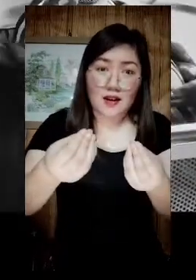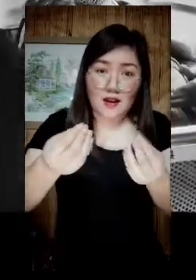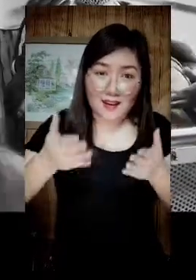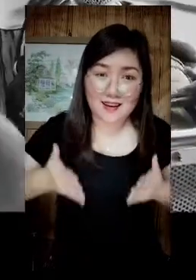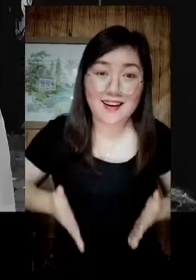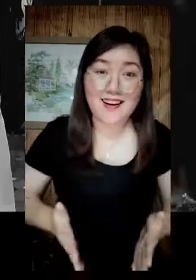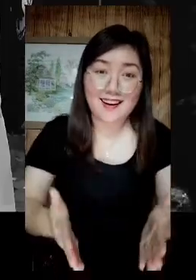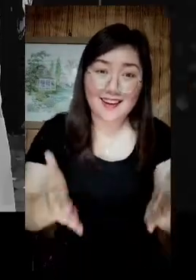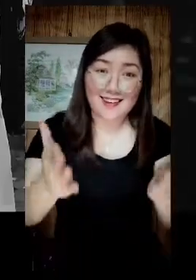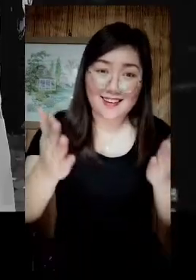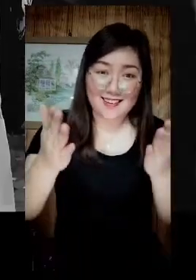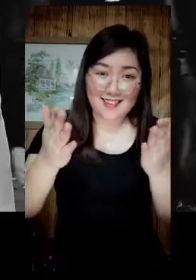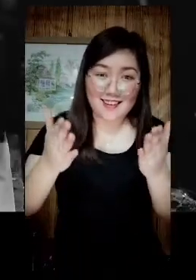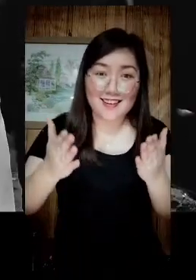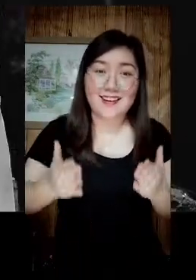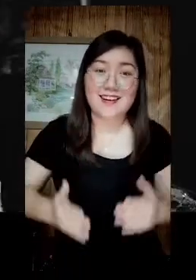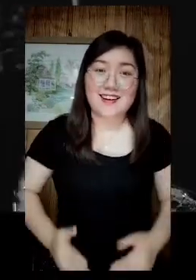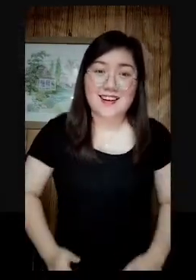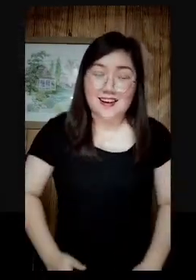Paubaya,